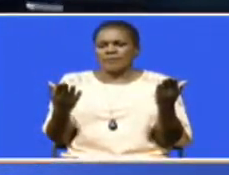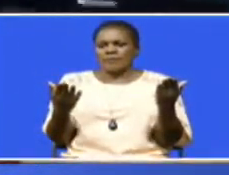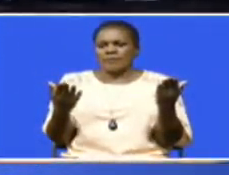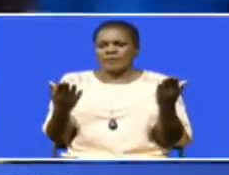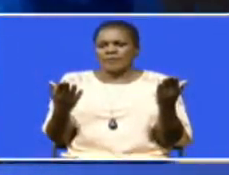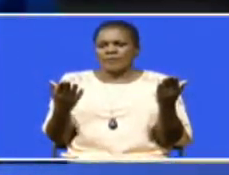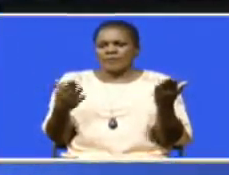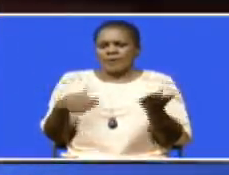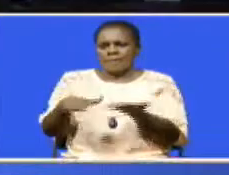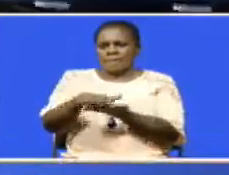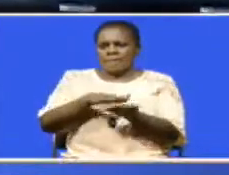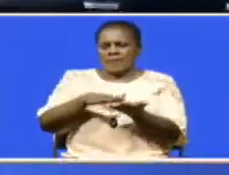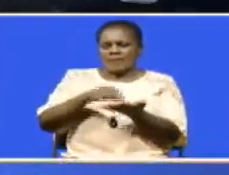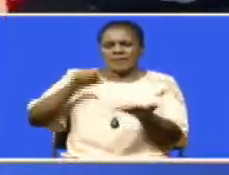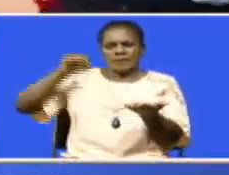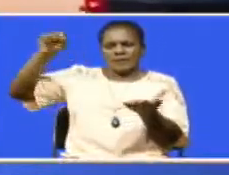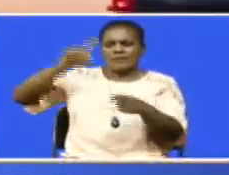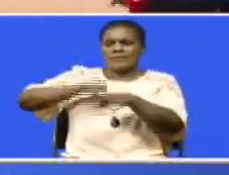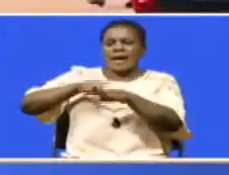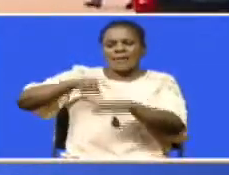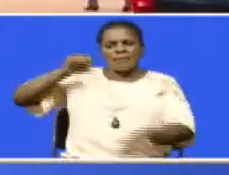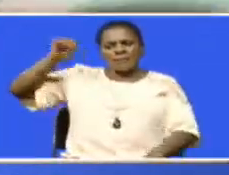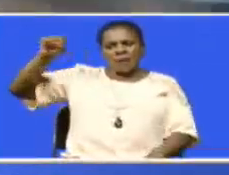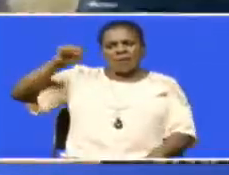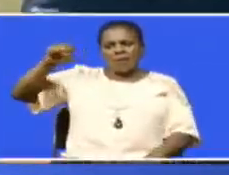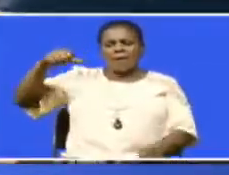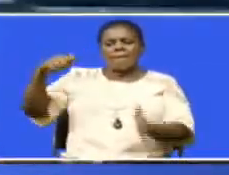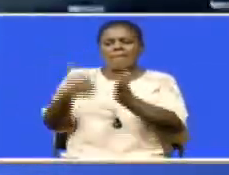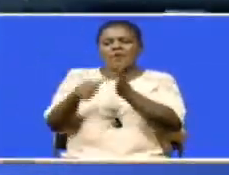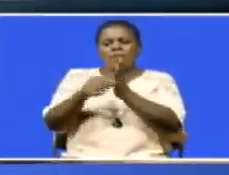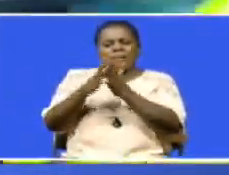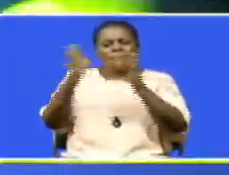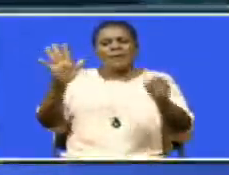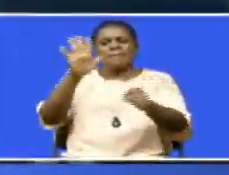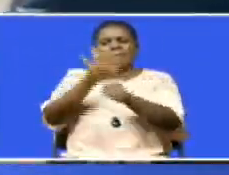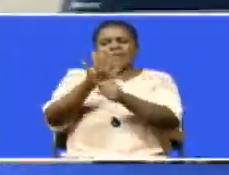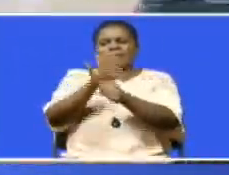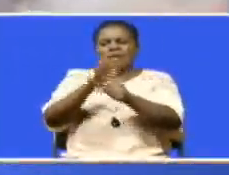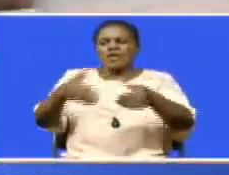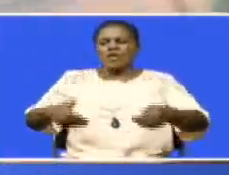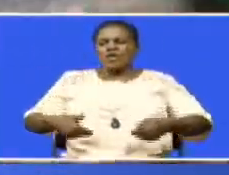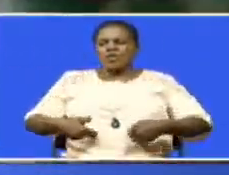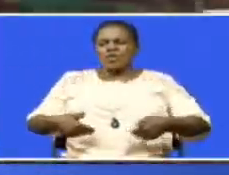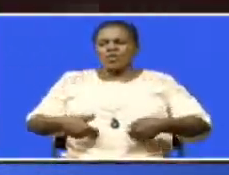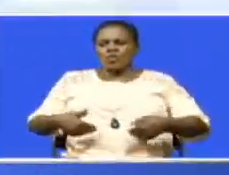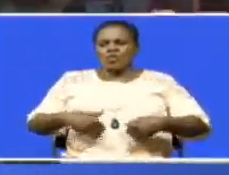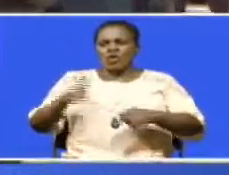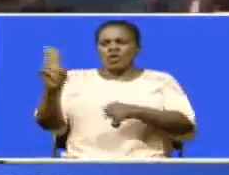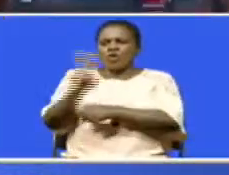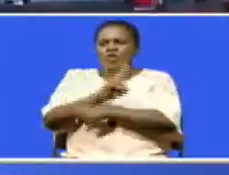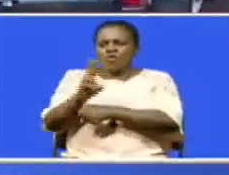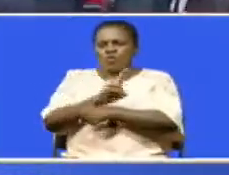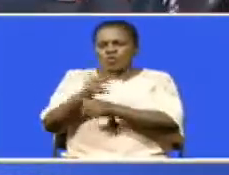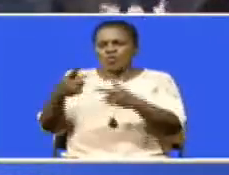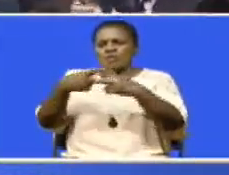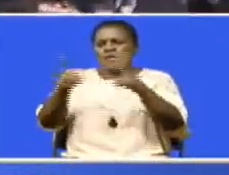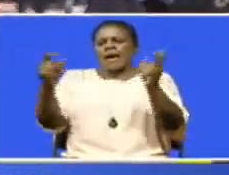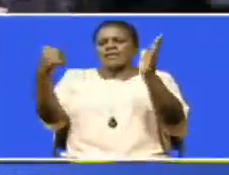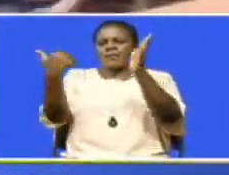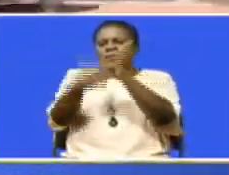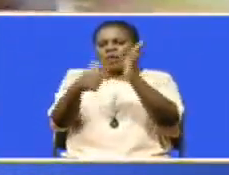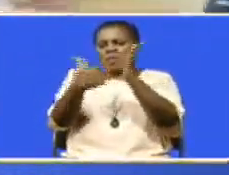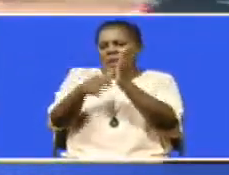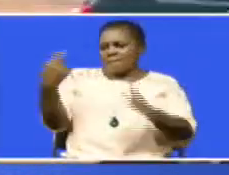Kihistoria, misimu ya siasa nchini imekumbwa na rabsha si haba, mara kwa mara vijana wakitumika kuchochea ghasia.